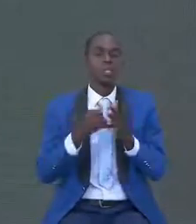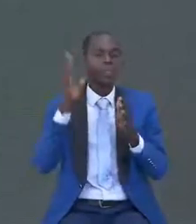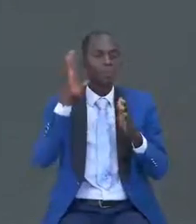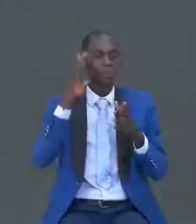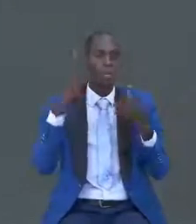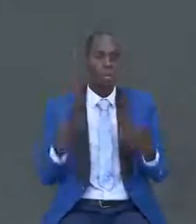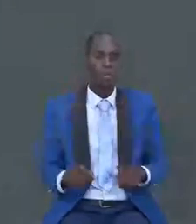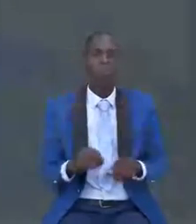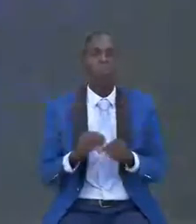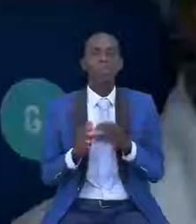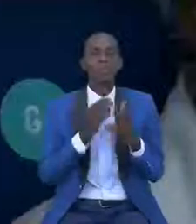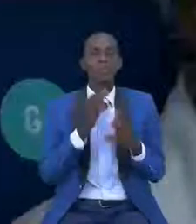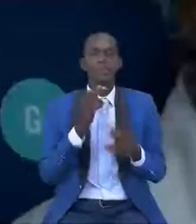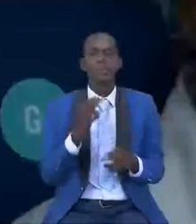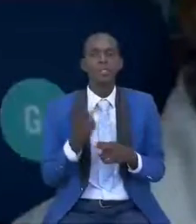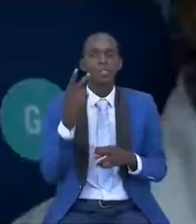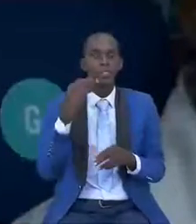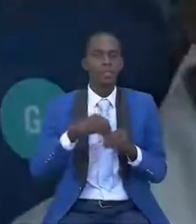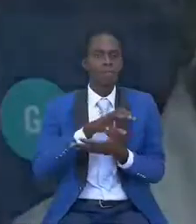s'accomplir.